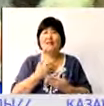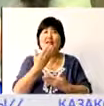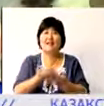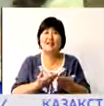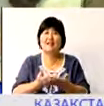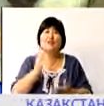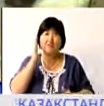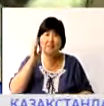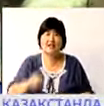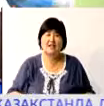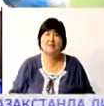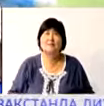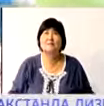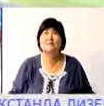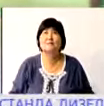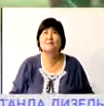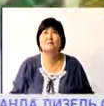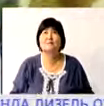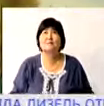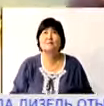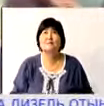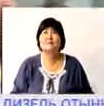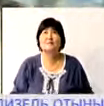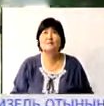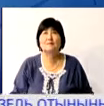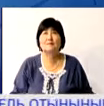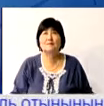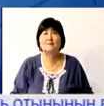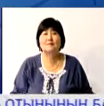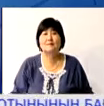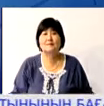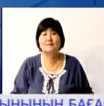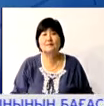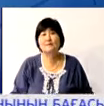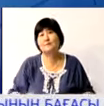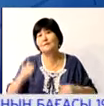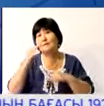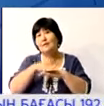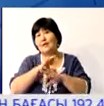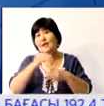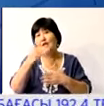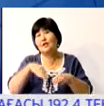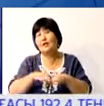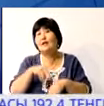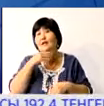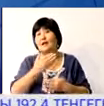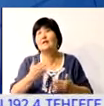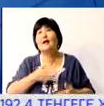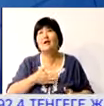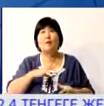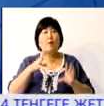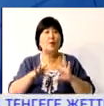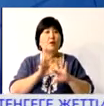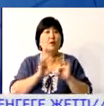бермек. Елдес Әбділда, Ахан Алип, Төрехан Қожахмет, Қызылорда телеарнасы. Кешке шығарылым реті осындай. Назарларыңызға рахмет.